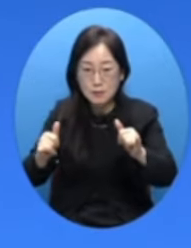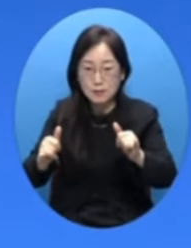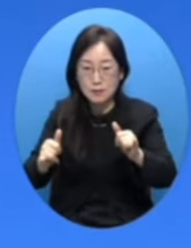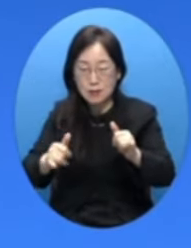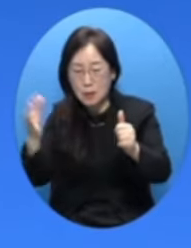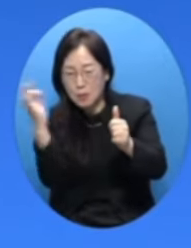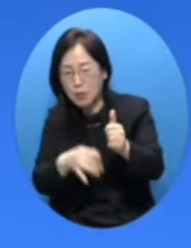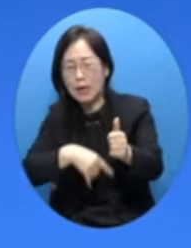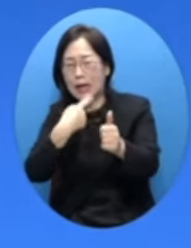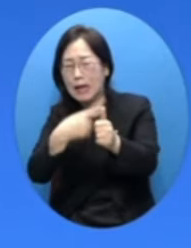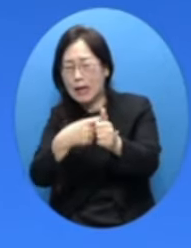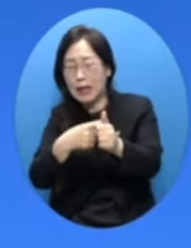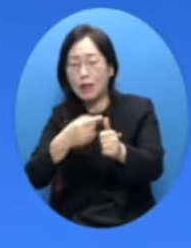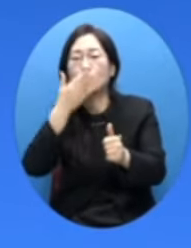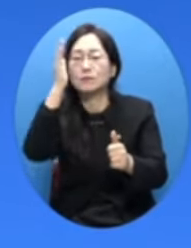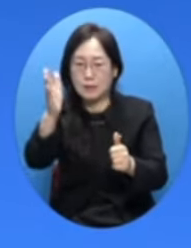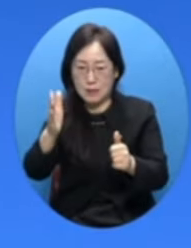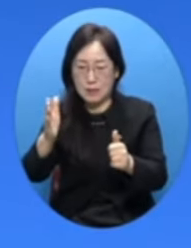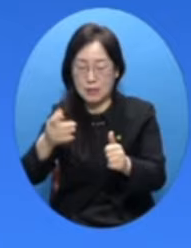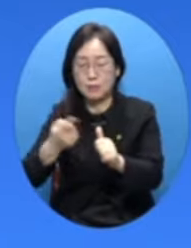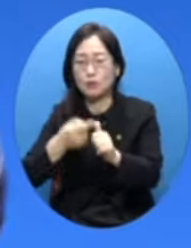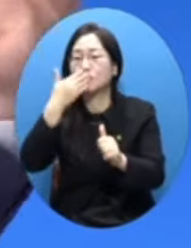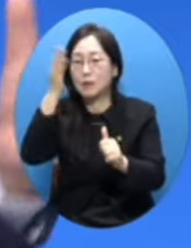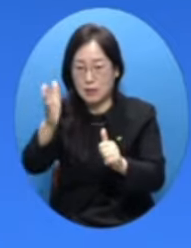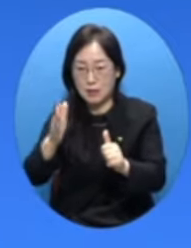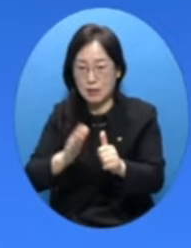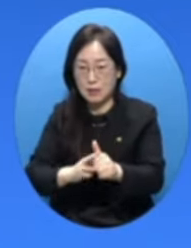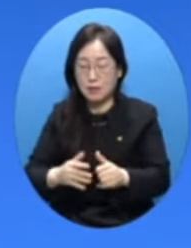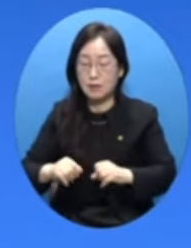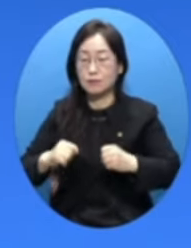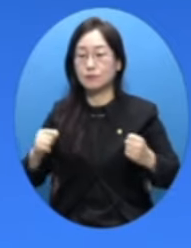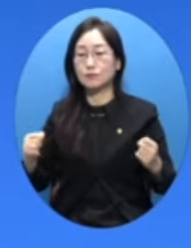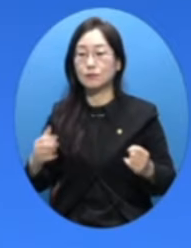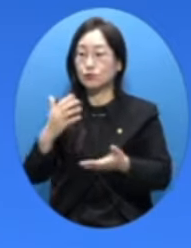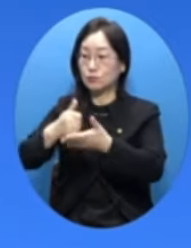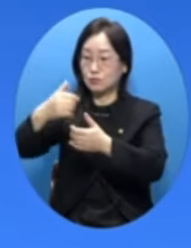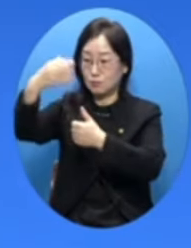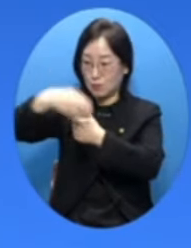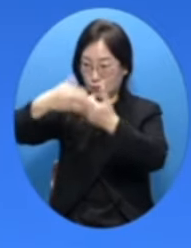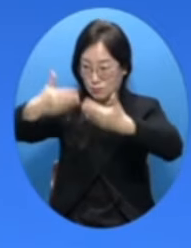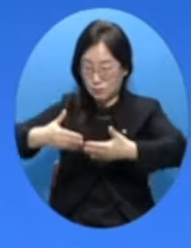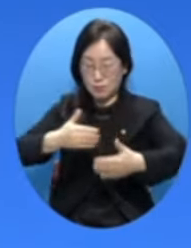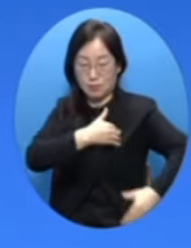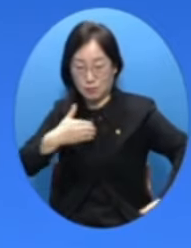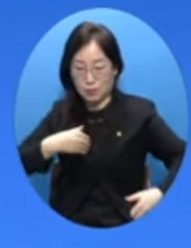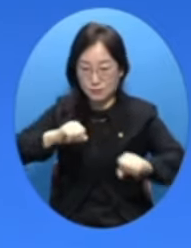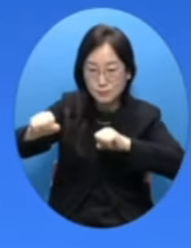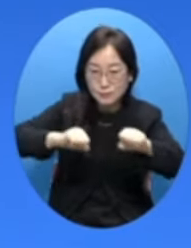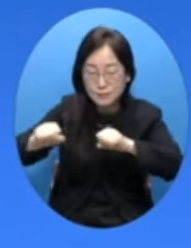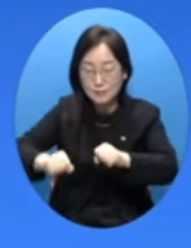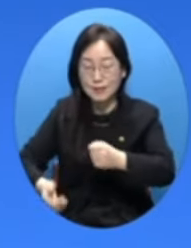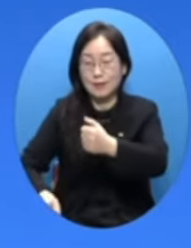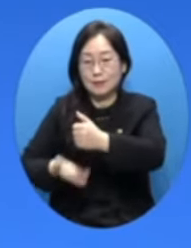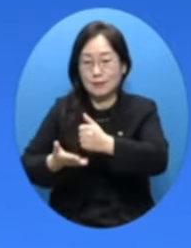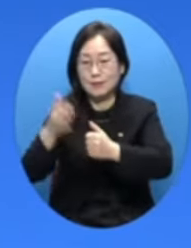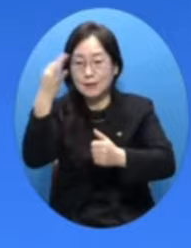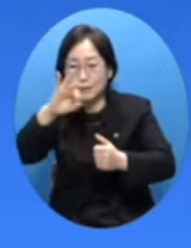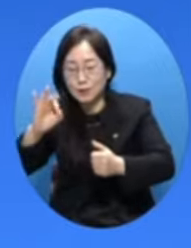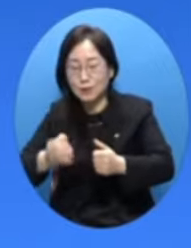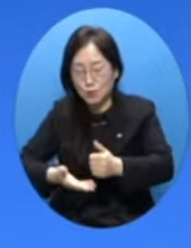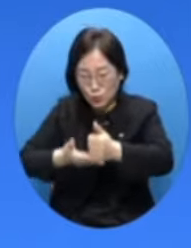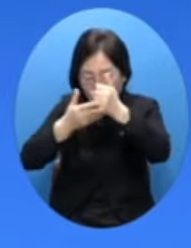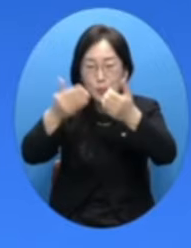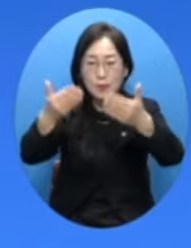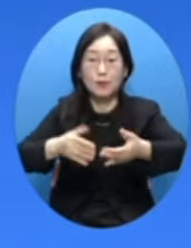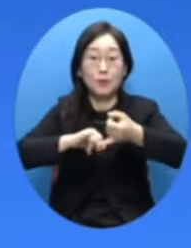받는 그런 모습으로 살지 말고 가슴을 피고 맡겨진 일을 주님 앞에서 당당히 잘 감당해서 칭찬받고 인정받고 존경받는